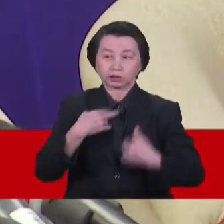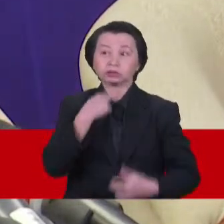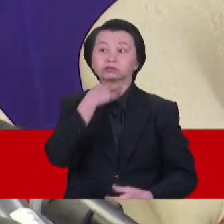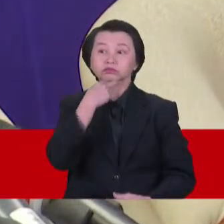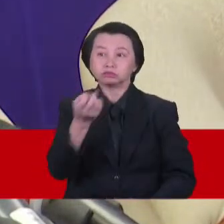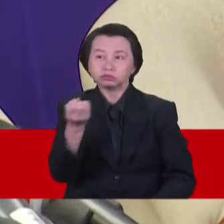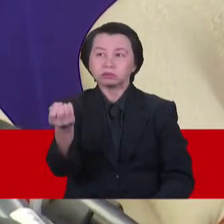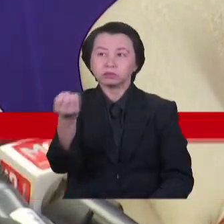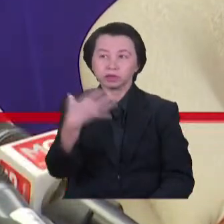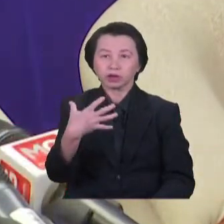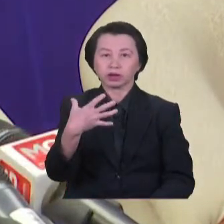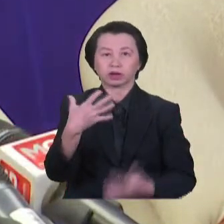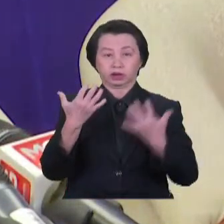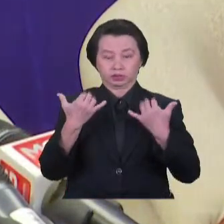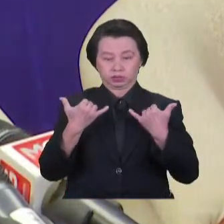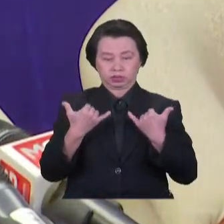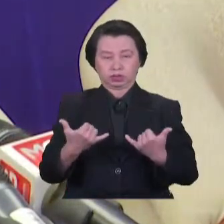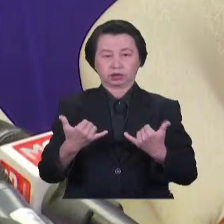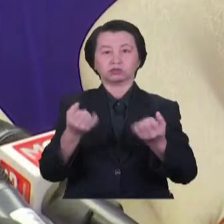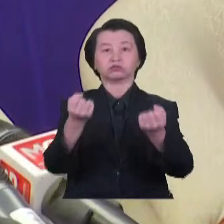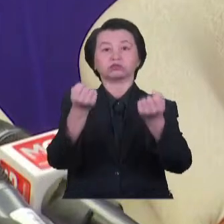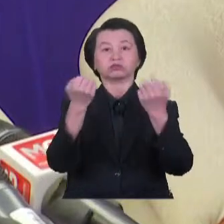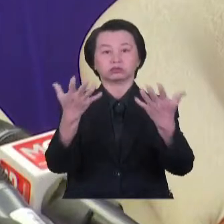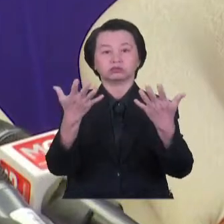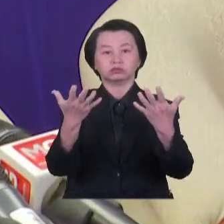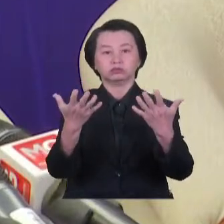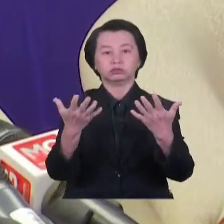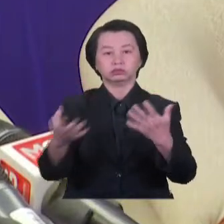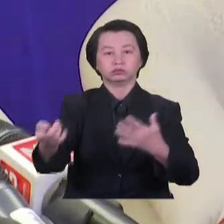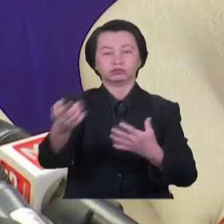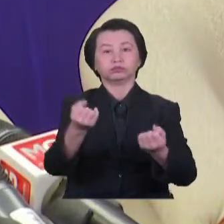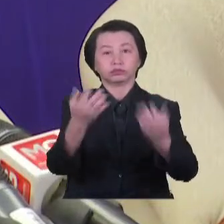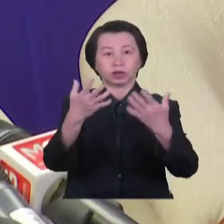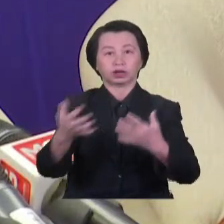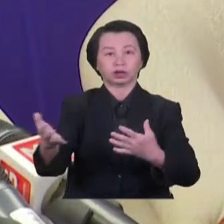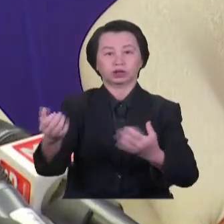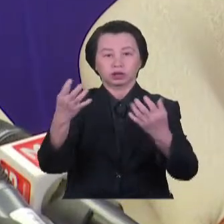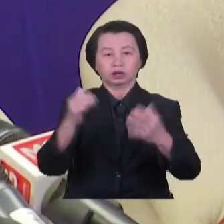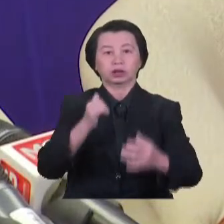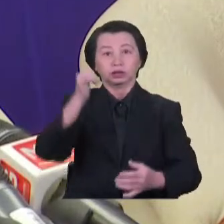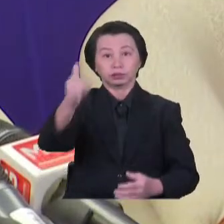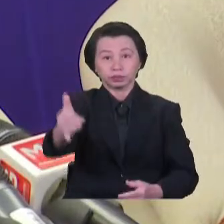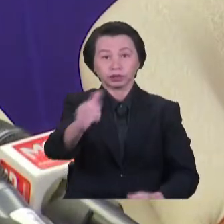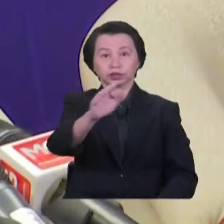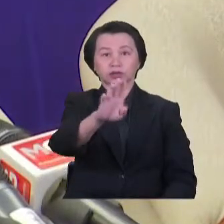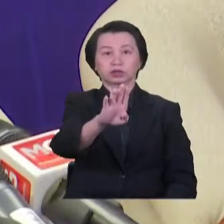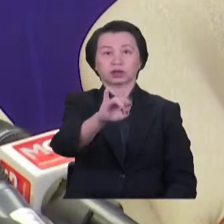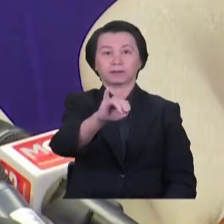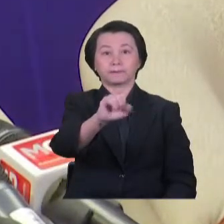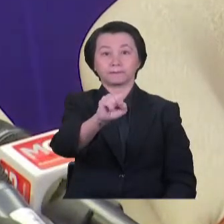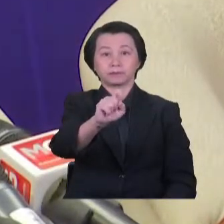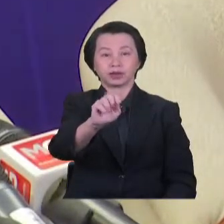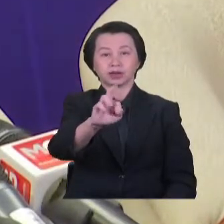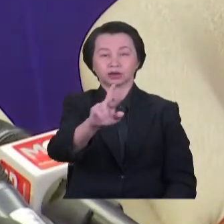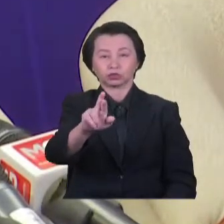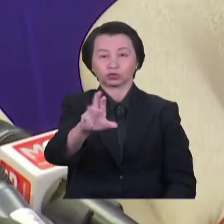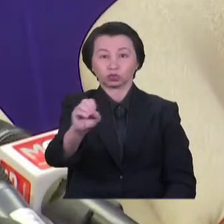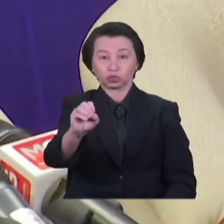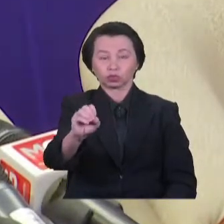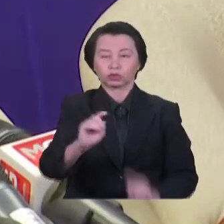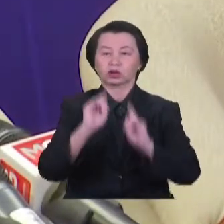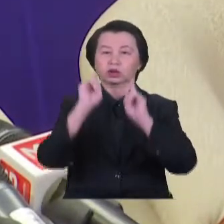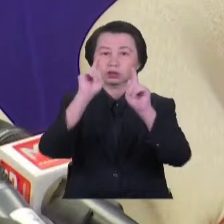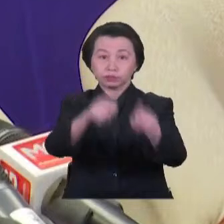tadi, sekarang ramai juga yang apa pergi ke bistro, pergi ke kedai-kedai